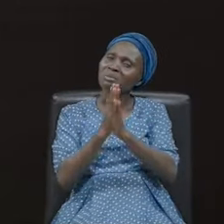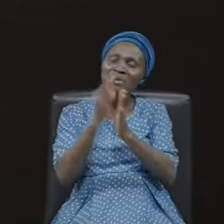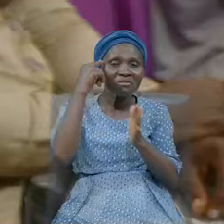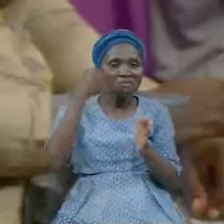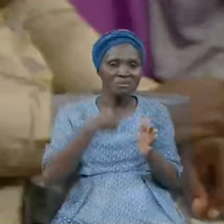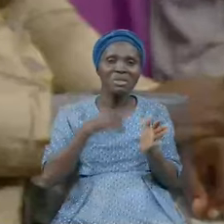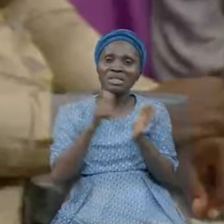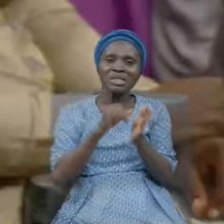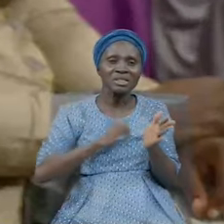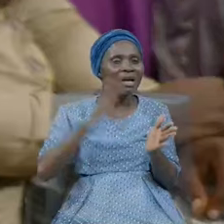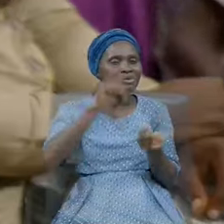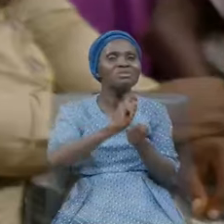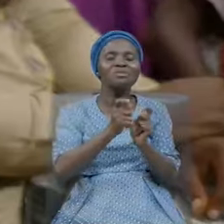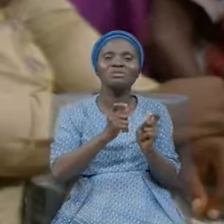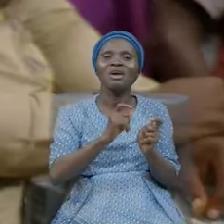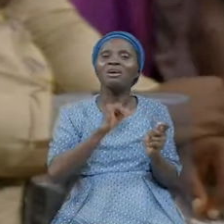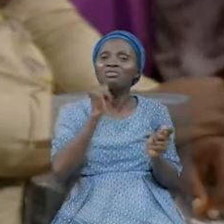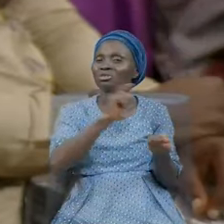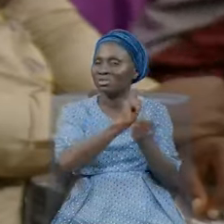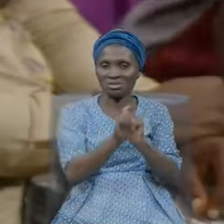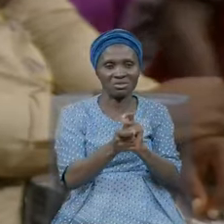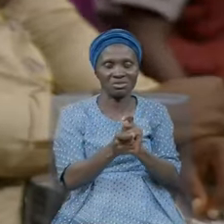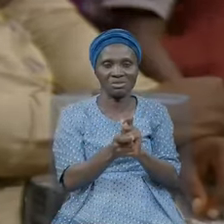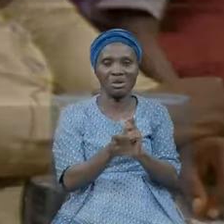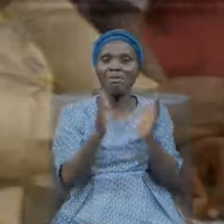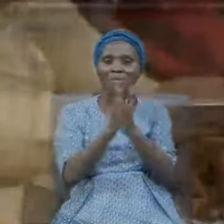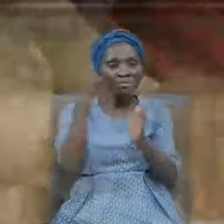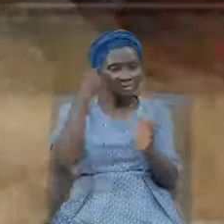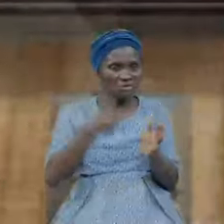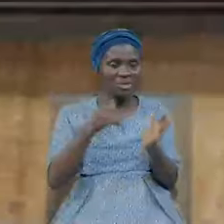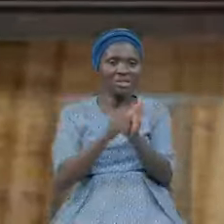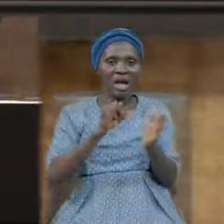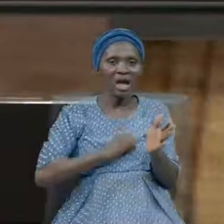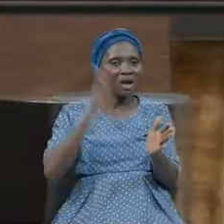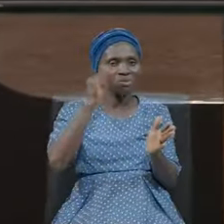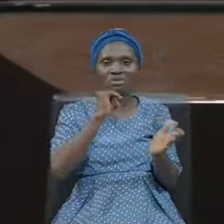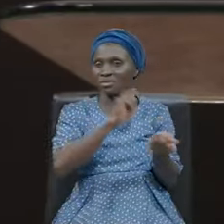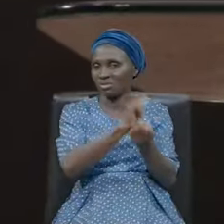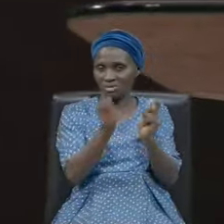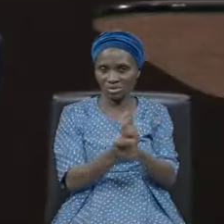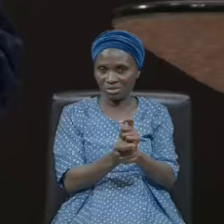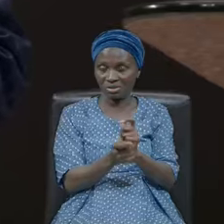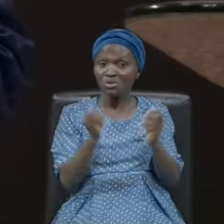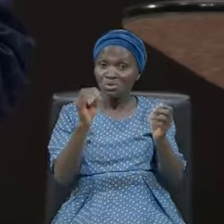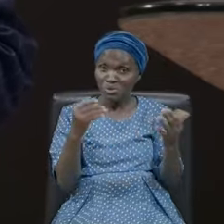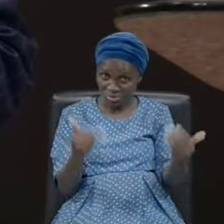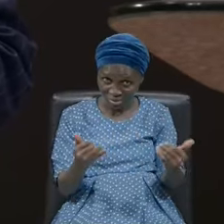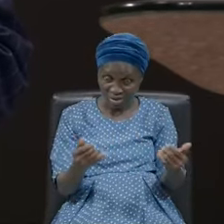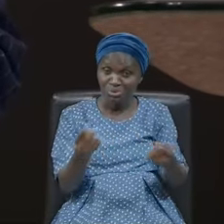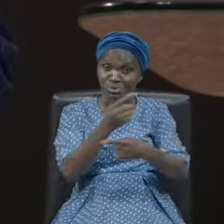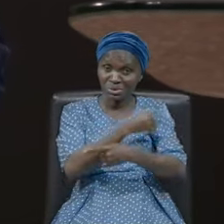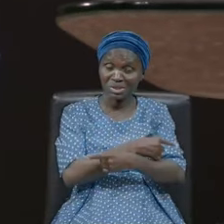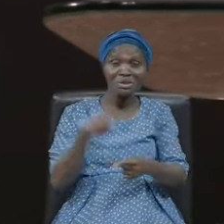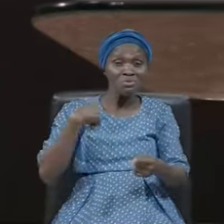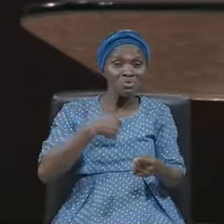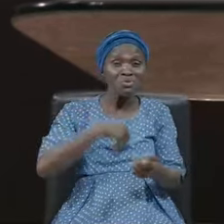Pour que je ne change pas. Donc aujourd'hui, nous allons nous lever maintenant. Nous allons prier. Nous allons réellement